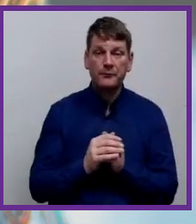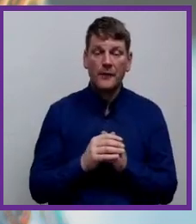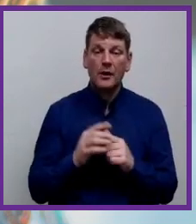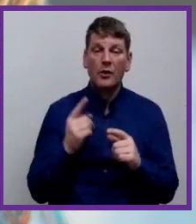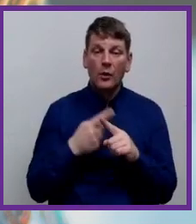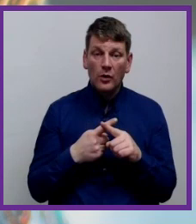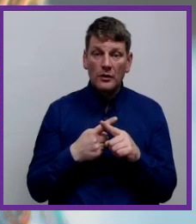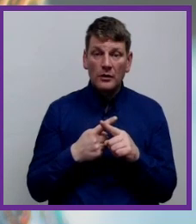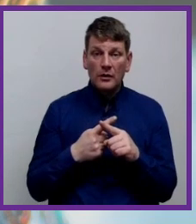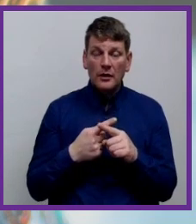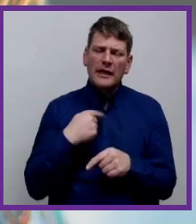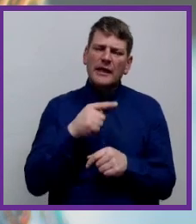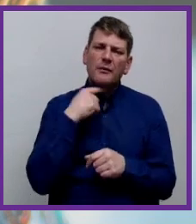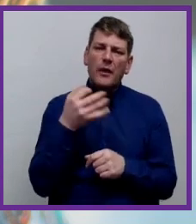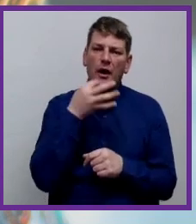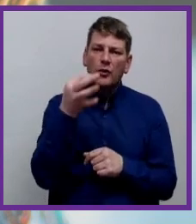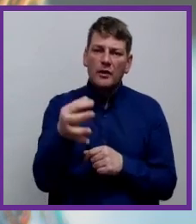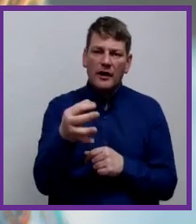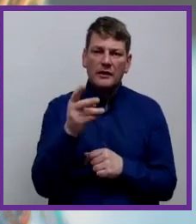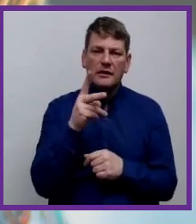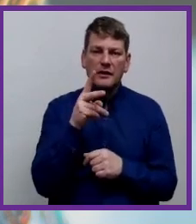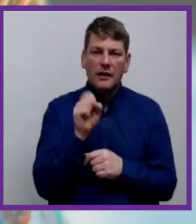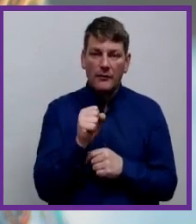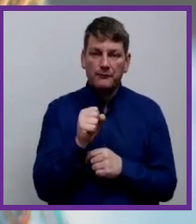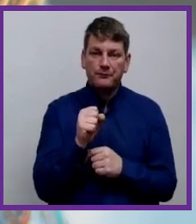Un gribēju teikt, ka